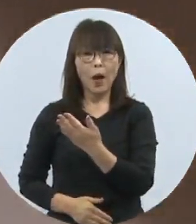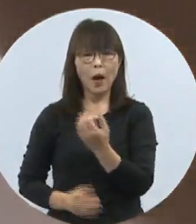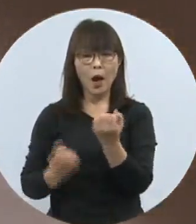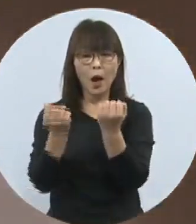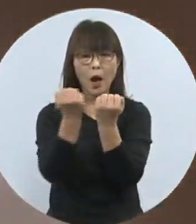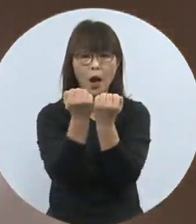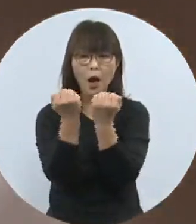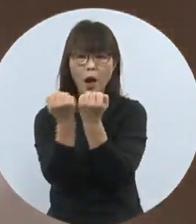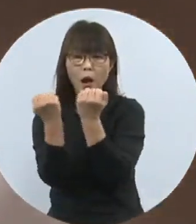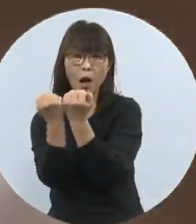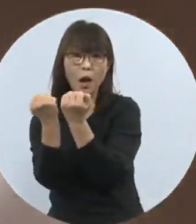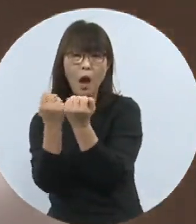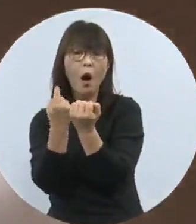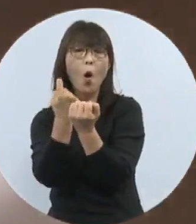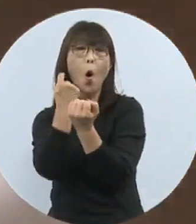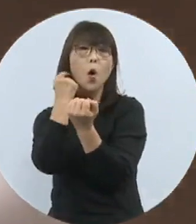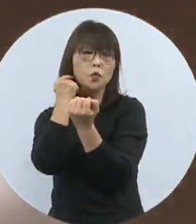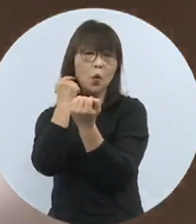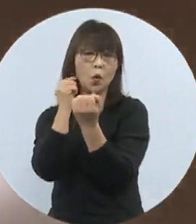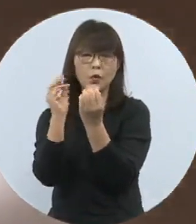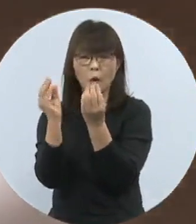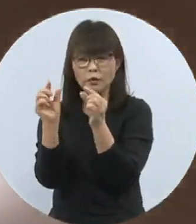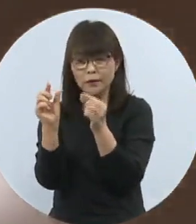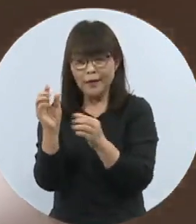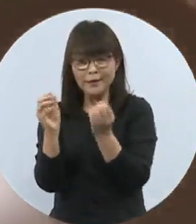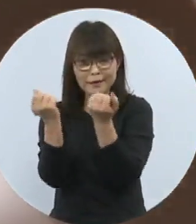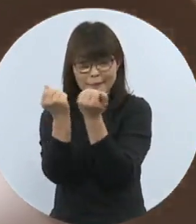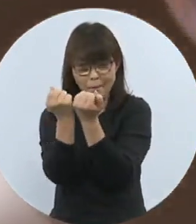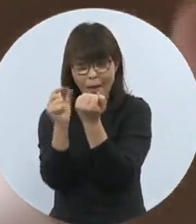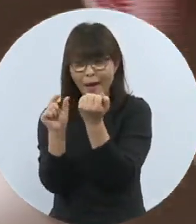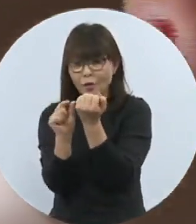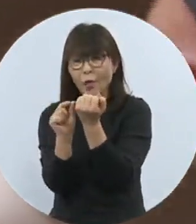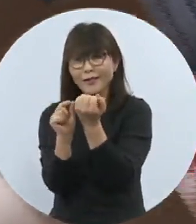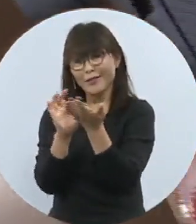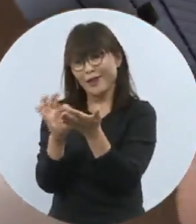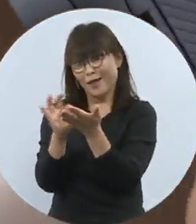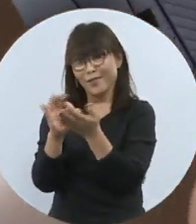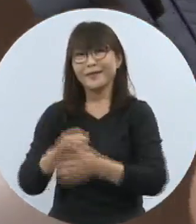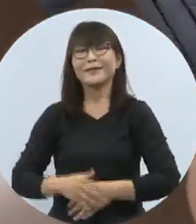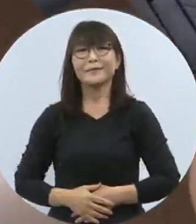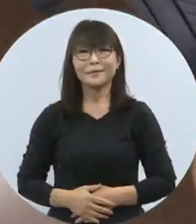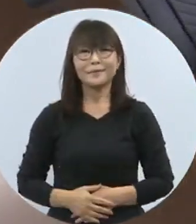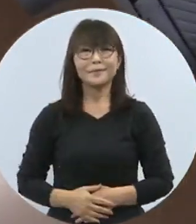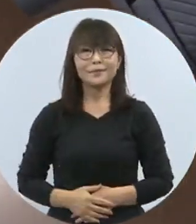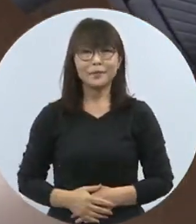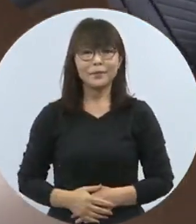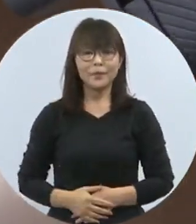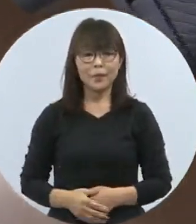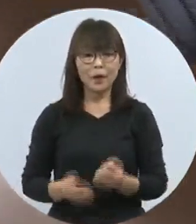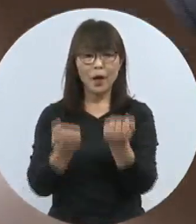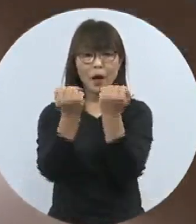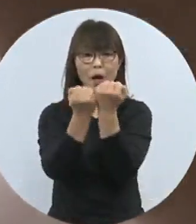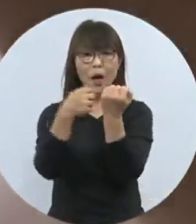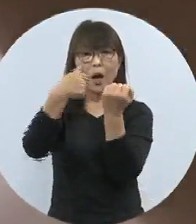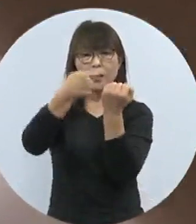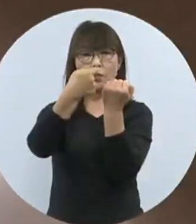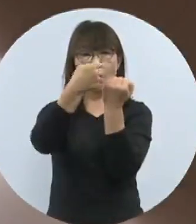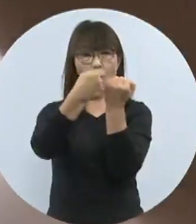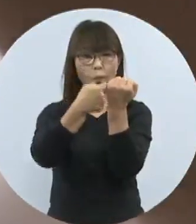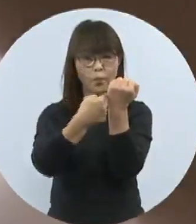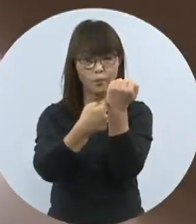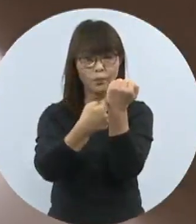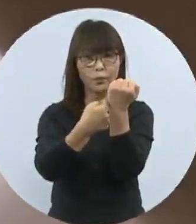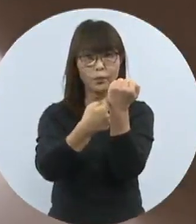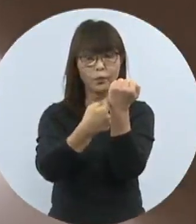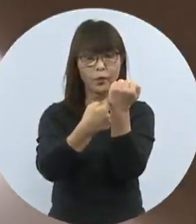りも、歯と歯の間が狭いところに使うものでして、間に糸を当てたら前後